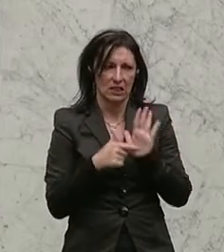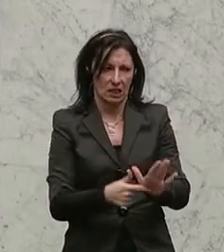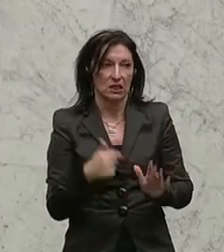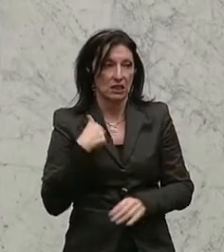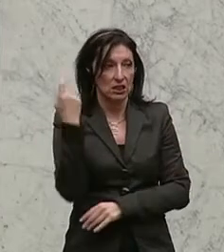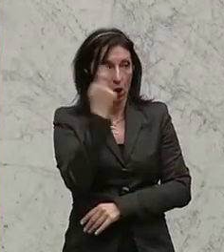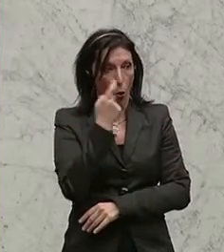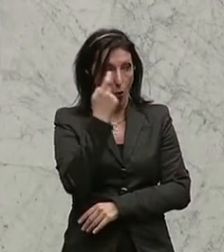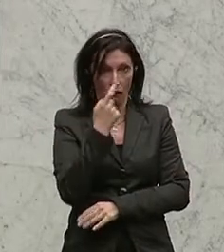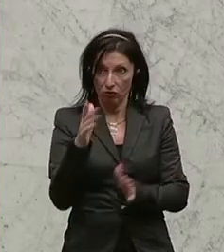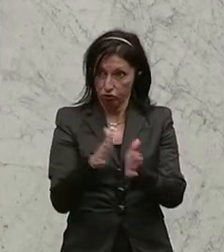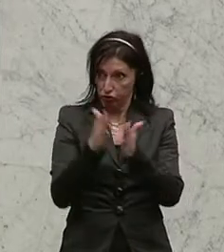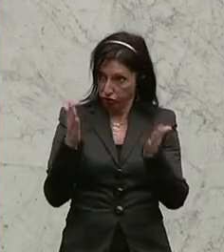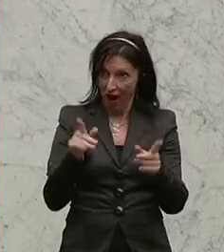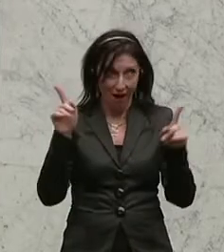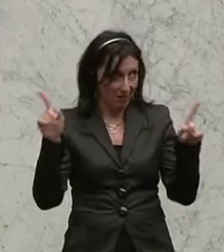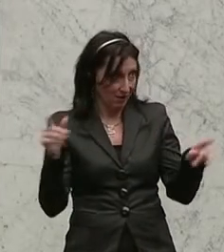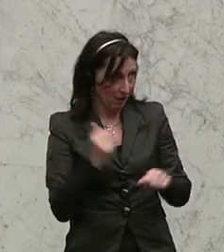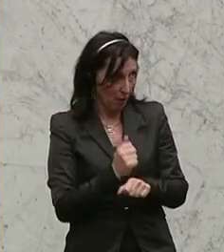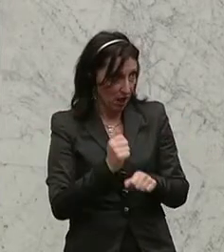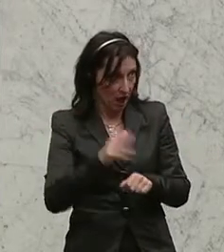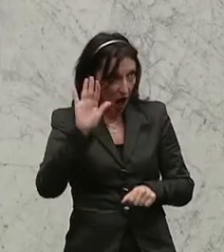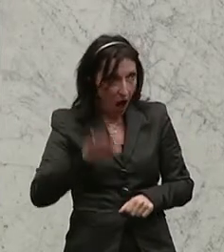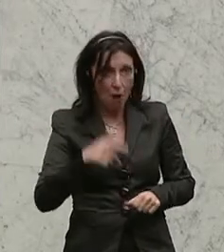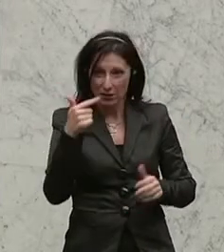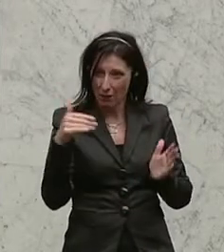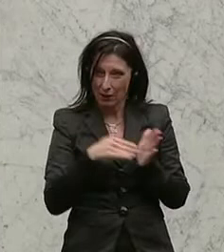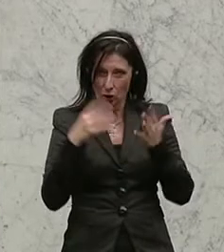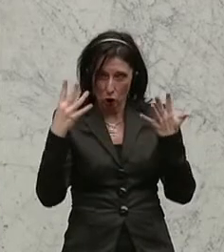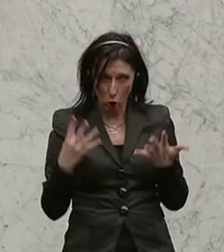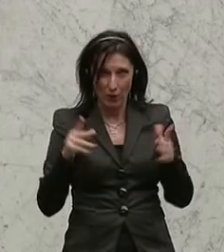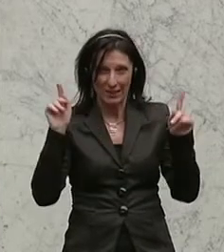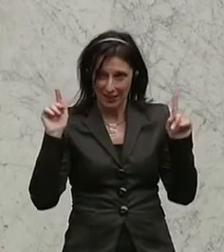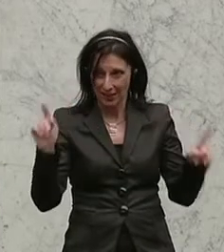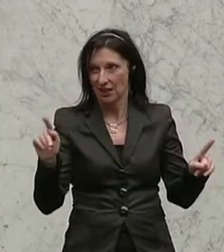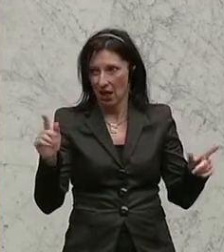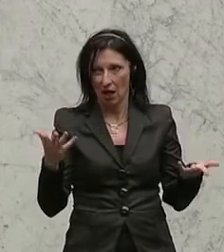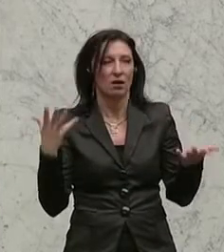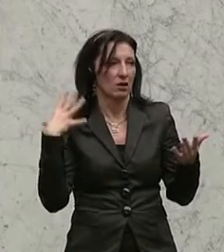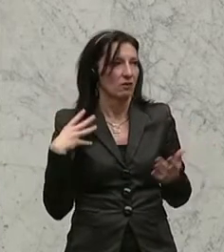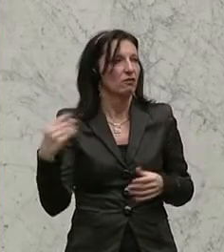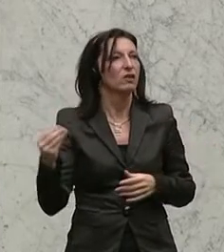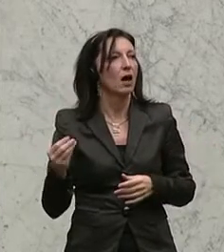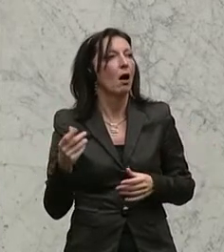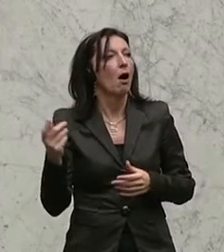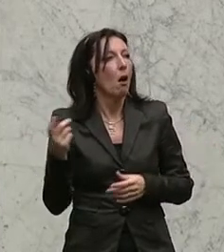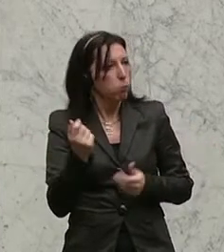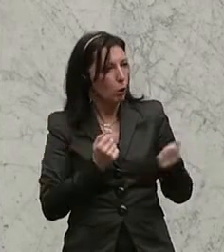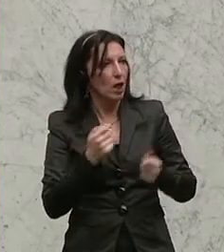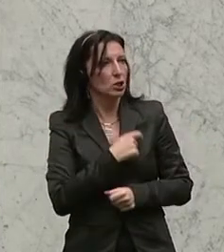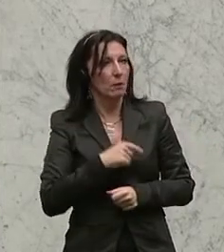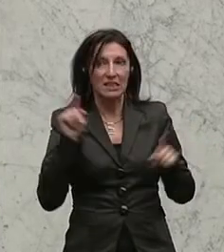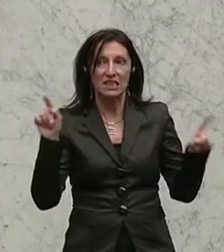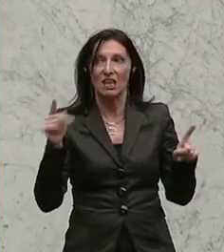den schaden den sie angerichtet haben seit 2009 präsidium sind sie wieder als politische parteien für diese frauen